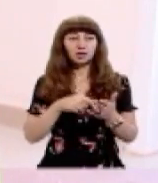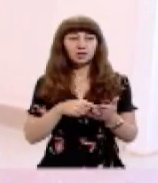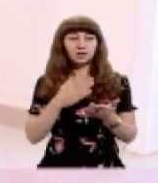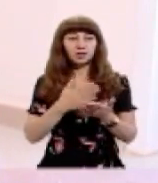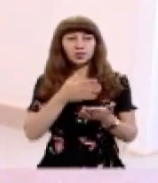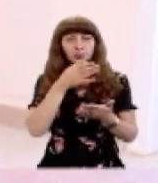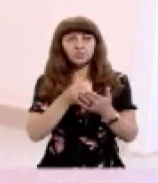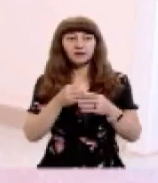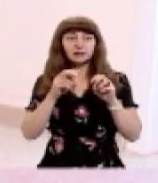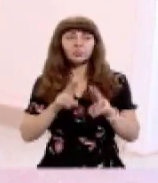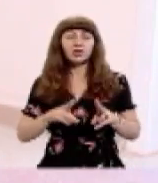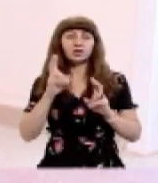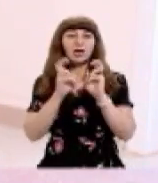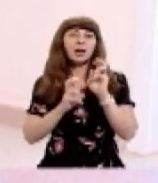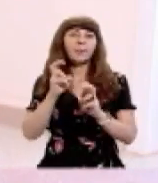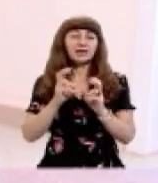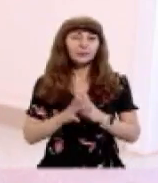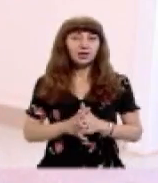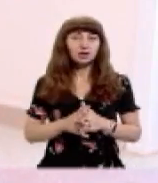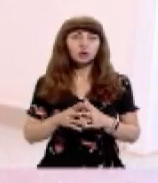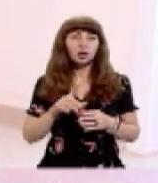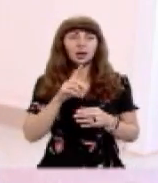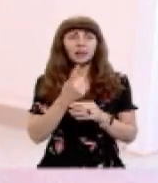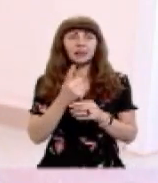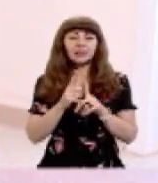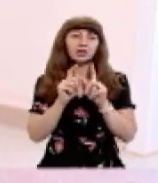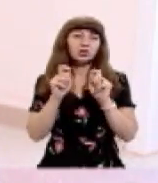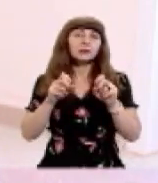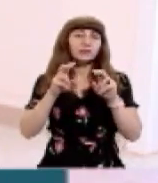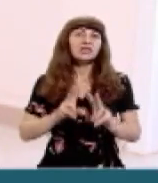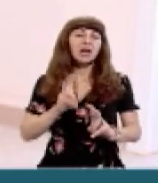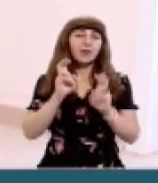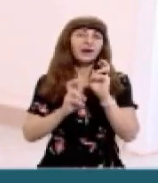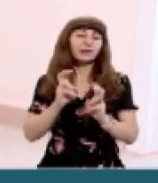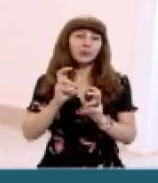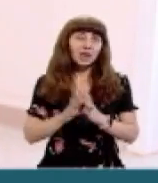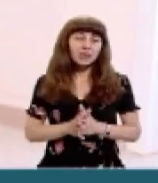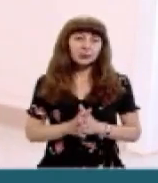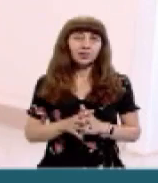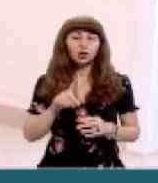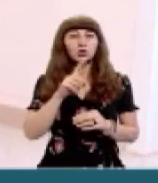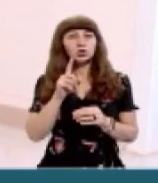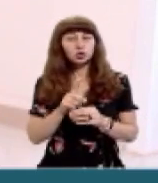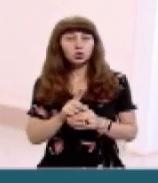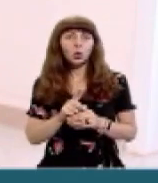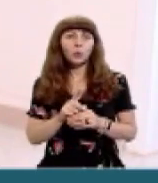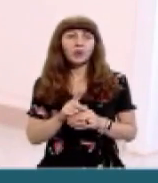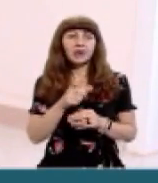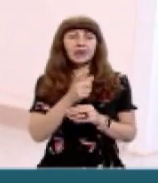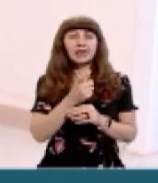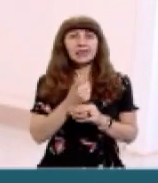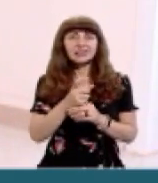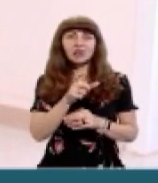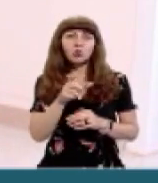имеем свое специализированное предприятие. Для чего создано это специализированное предприятие? Для того, потому что эти